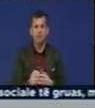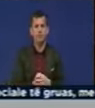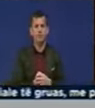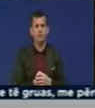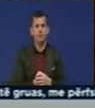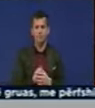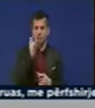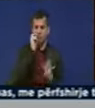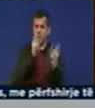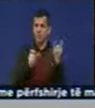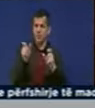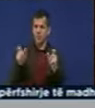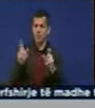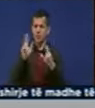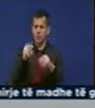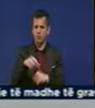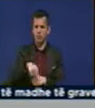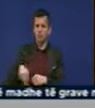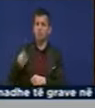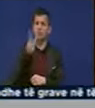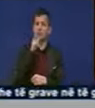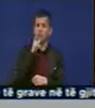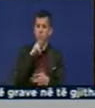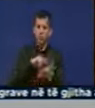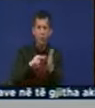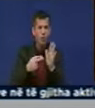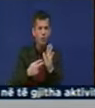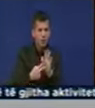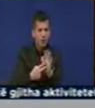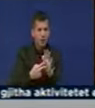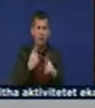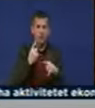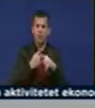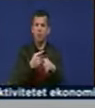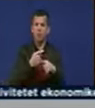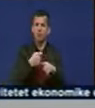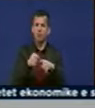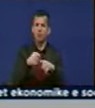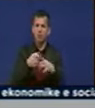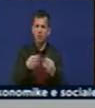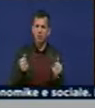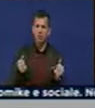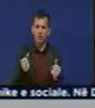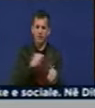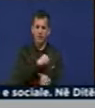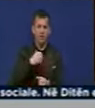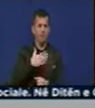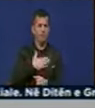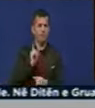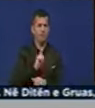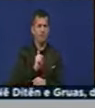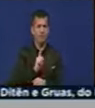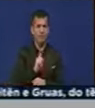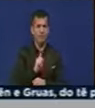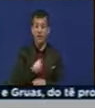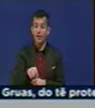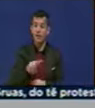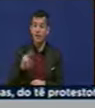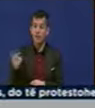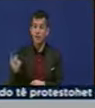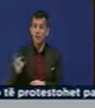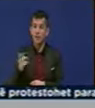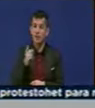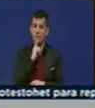Njeriu për nga natyra ka tendencë që problemin dhe zgjidhjen e tij të shoh larg vetes, në anën e kundërt duke i